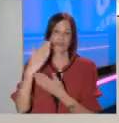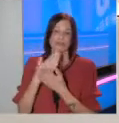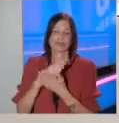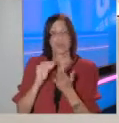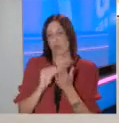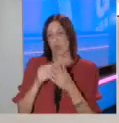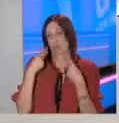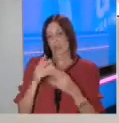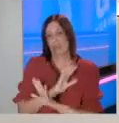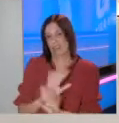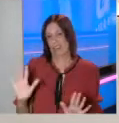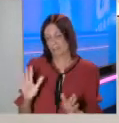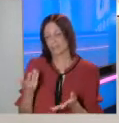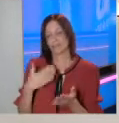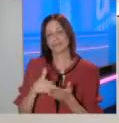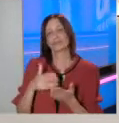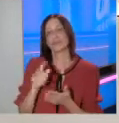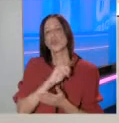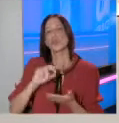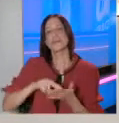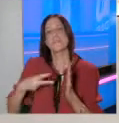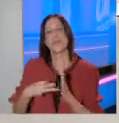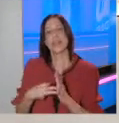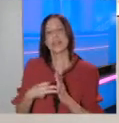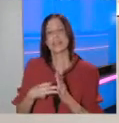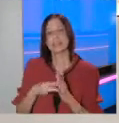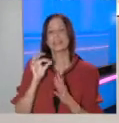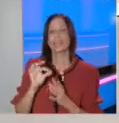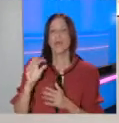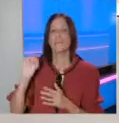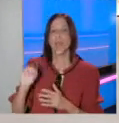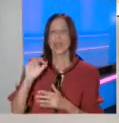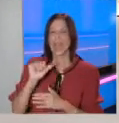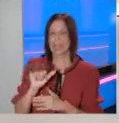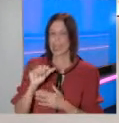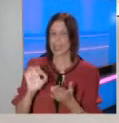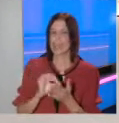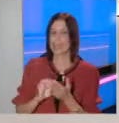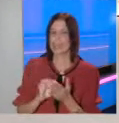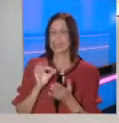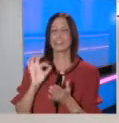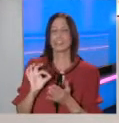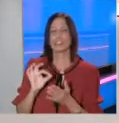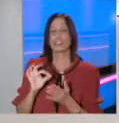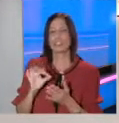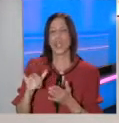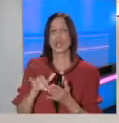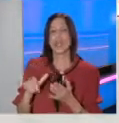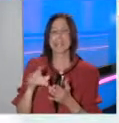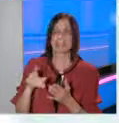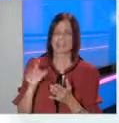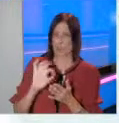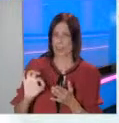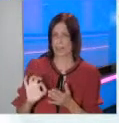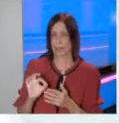מגיבים. ממשיכים בעניינים הפוליטיים שלנו, וציוץ של מורן אזולאי, הכתבת הפוליטית של ויינט, ומגישה כאן אצלנו בערוץ כנסת כמובן, והיא כותבת